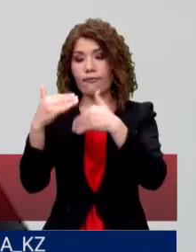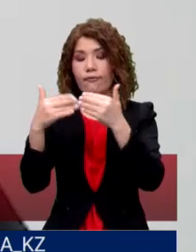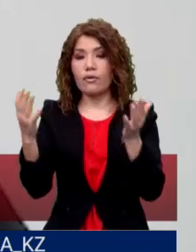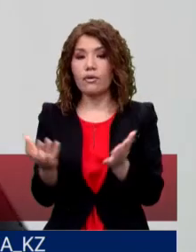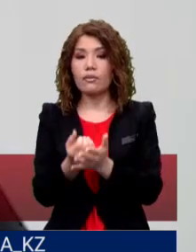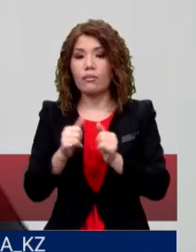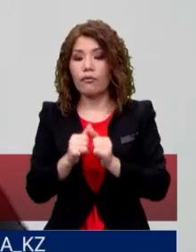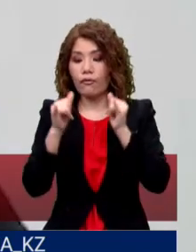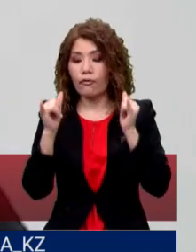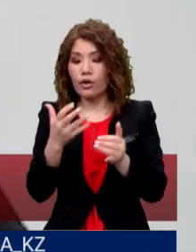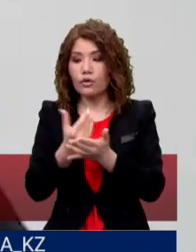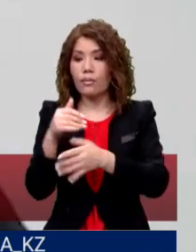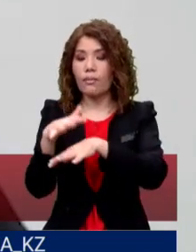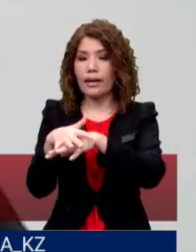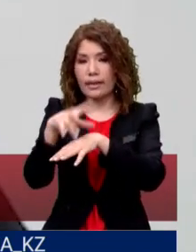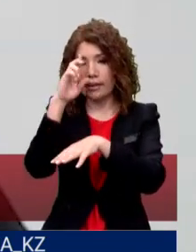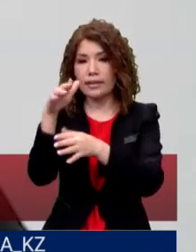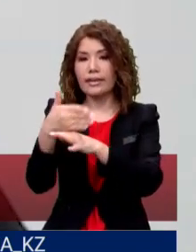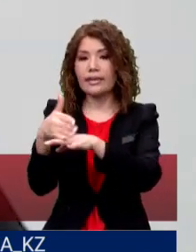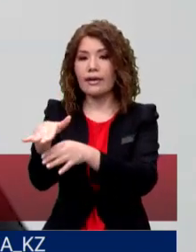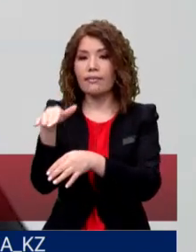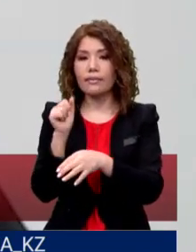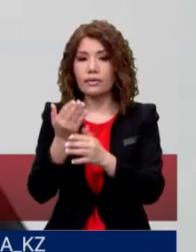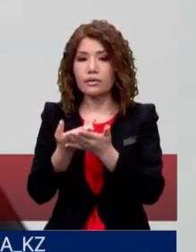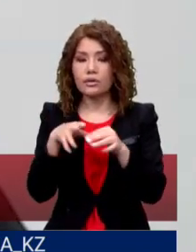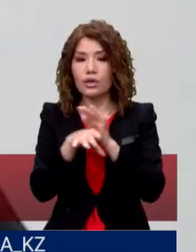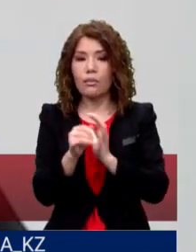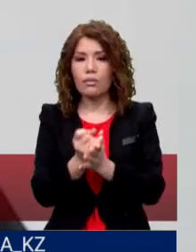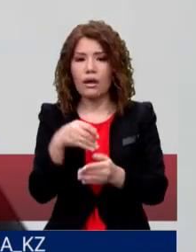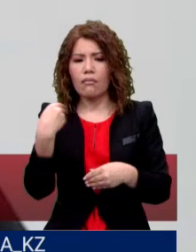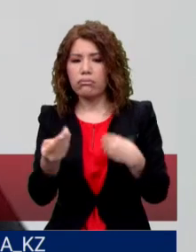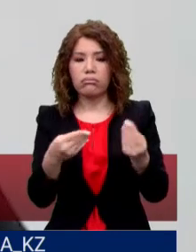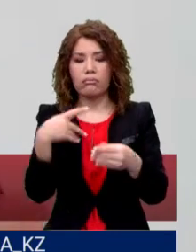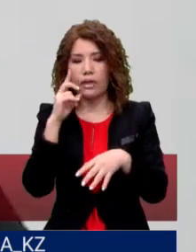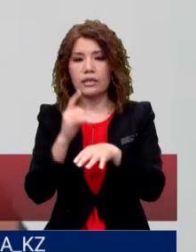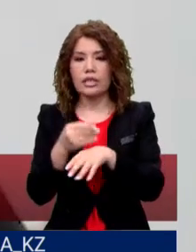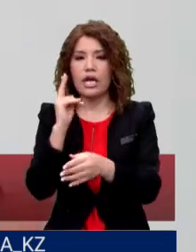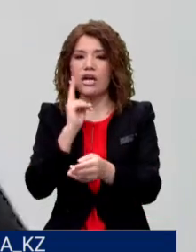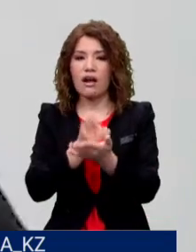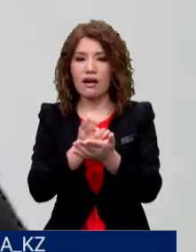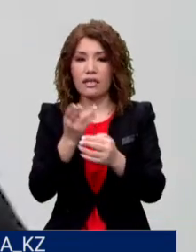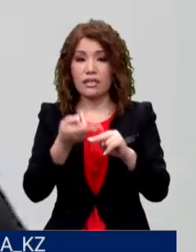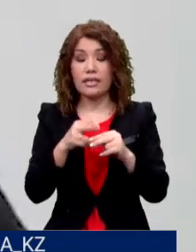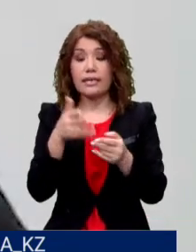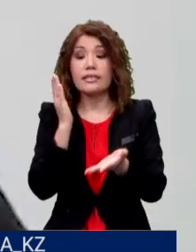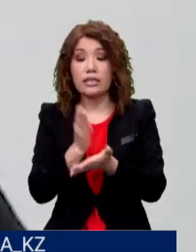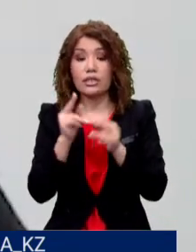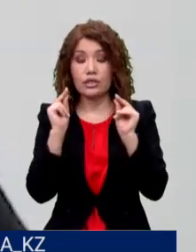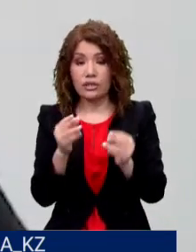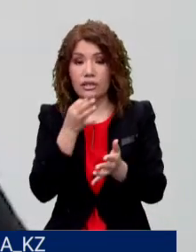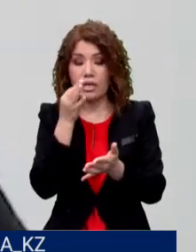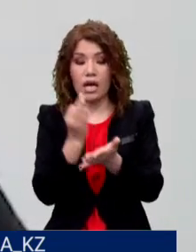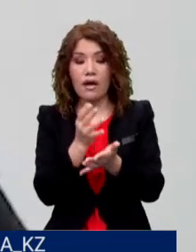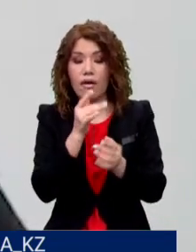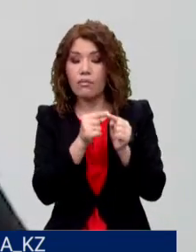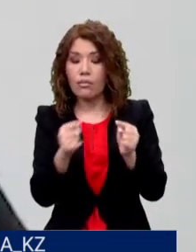өскен соң банк қарызына жүгінеді. Микроқаржылық ұйымдарды қарызды оңды-солды бере-береді деп айыптайды. Егер ол рас болса, біздің мерзімі